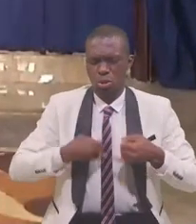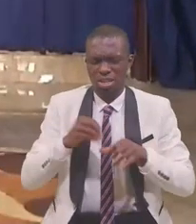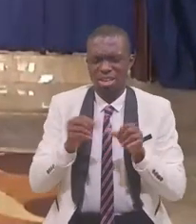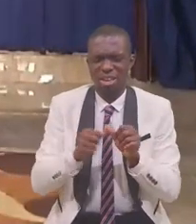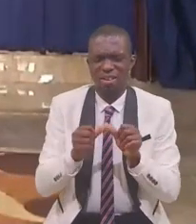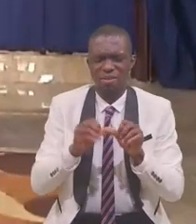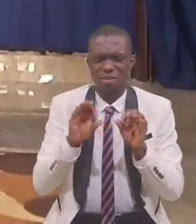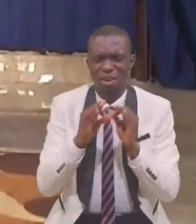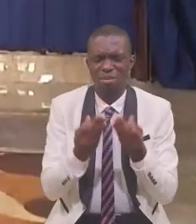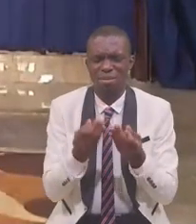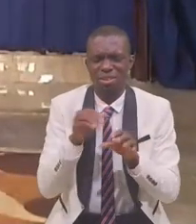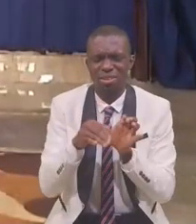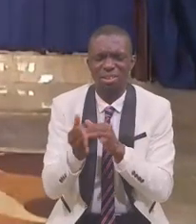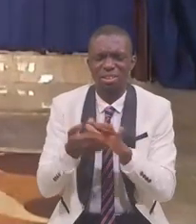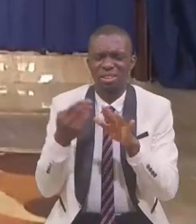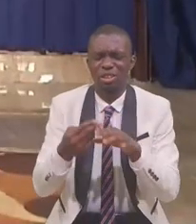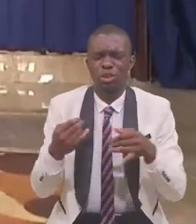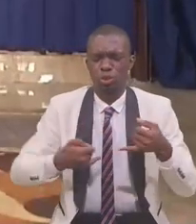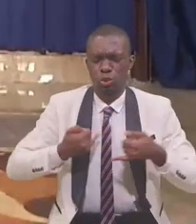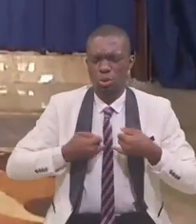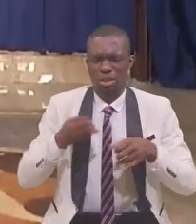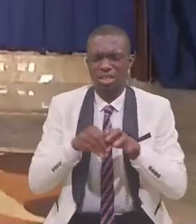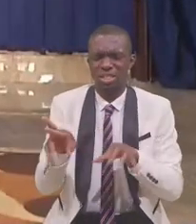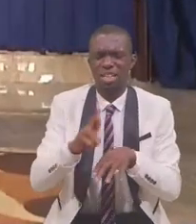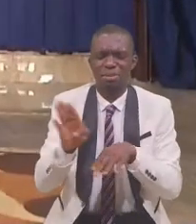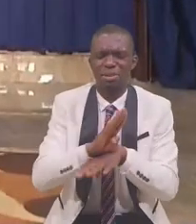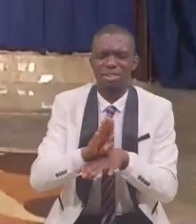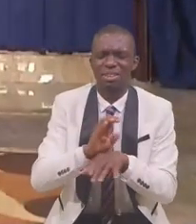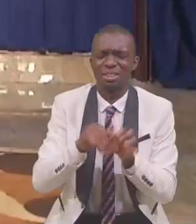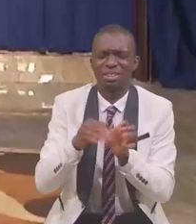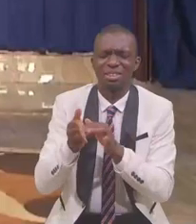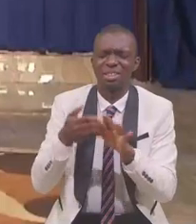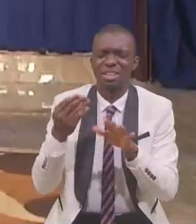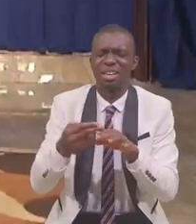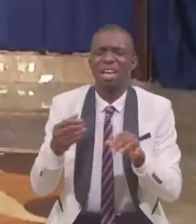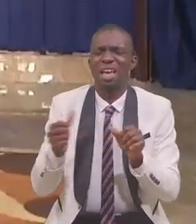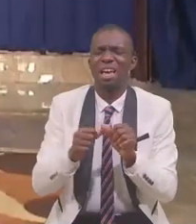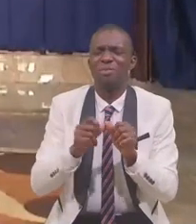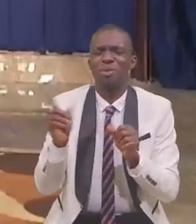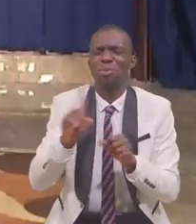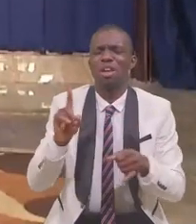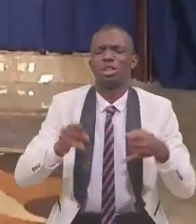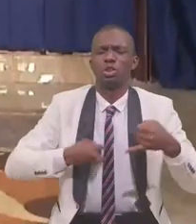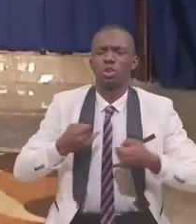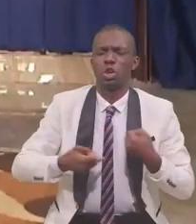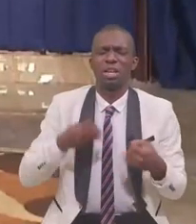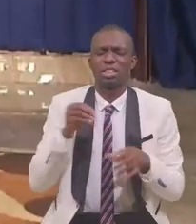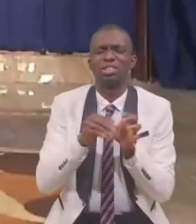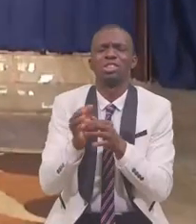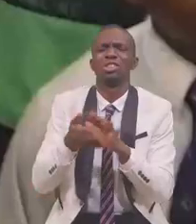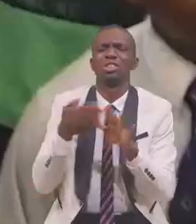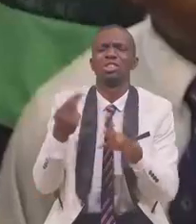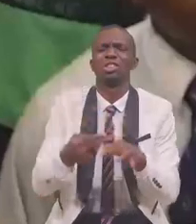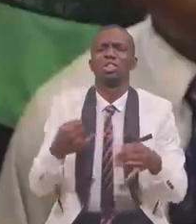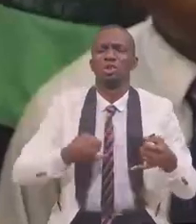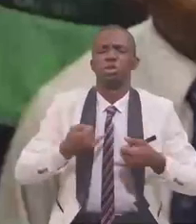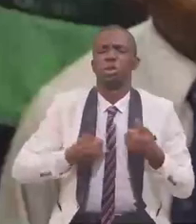affaires, la joie dans leur famille, la joie partout au nom de Jésus. Et que la joie ne cesse